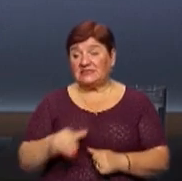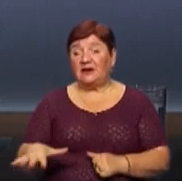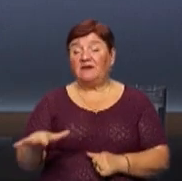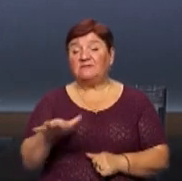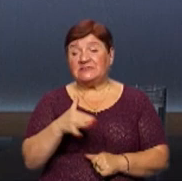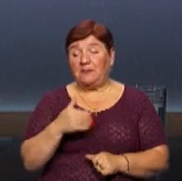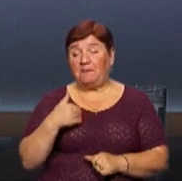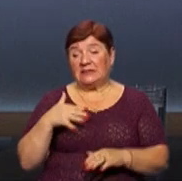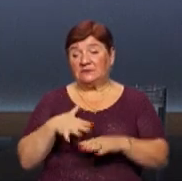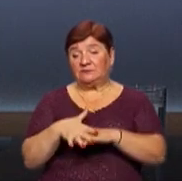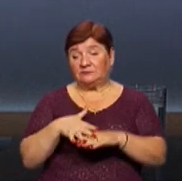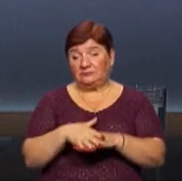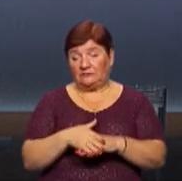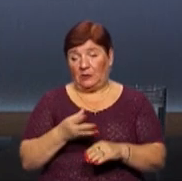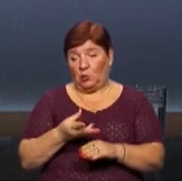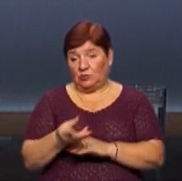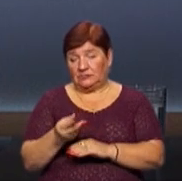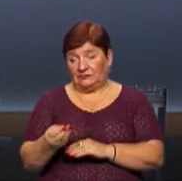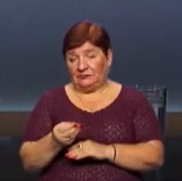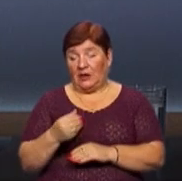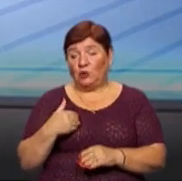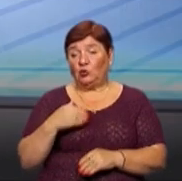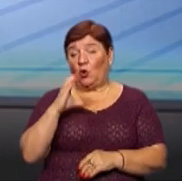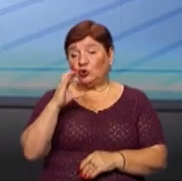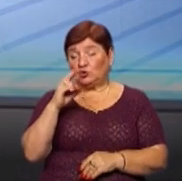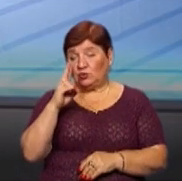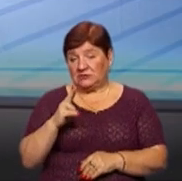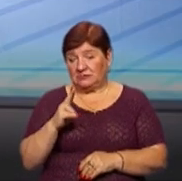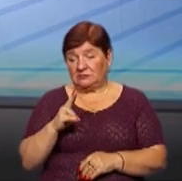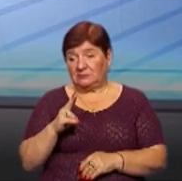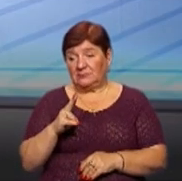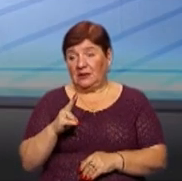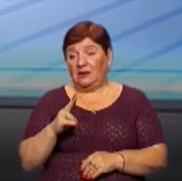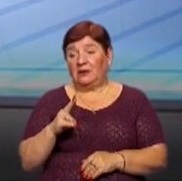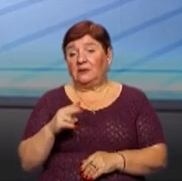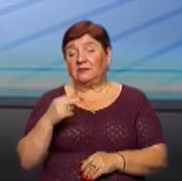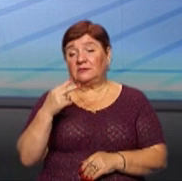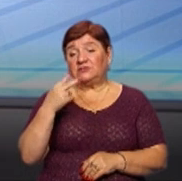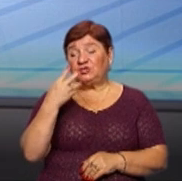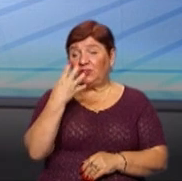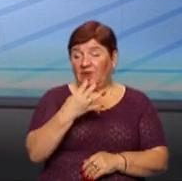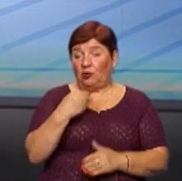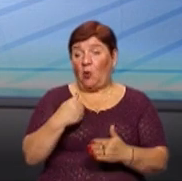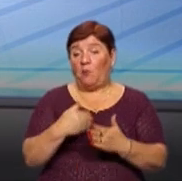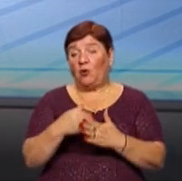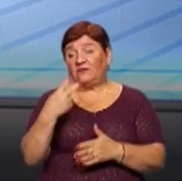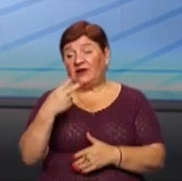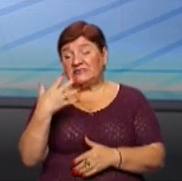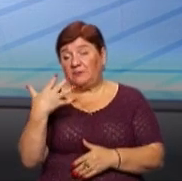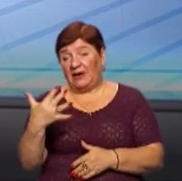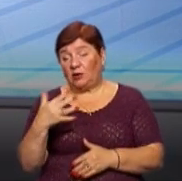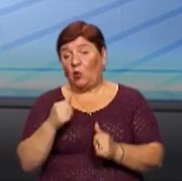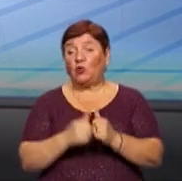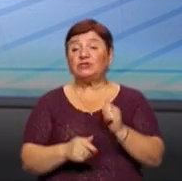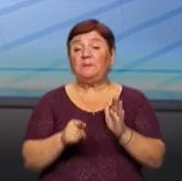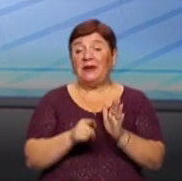всім безпосередньо зараховуємо на рахунки кошти. Щодо цивільних пенсіонерів, виплати йде з 4 по 25 число. Кожен пенсіонер